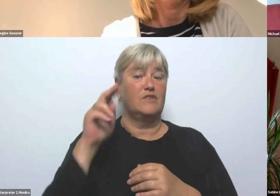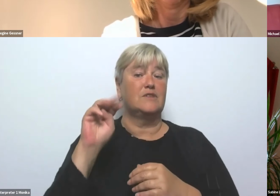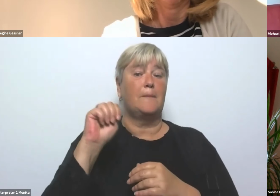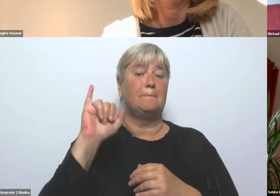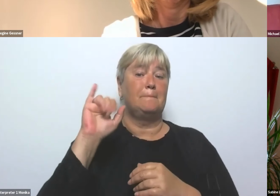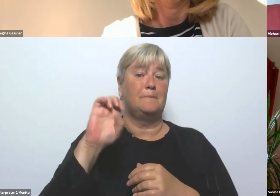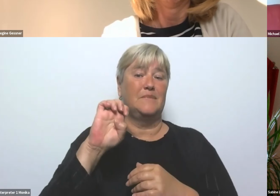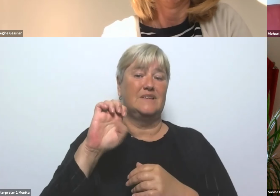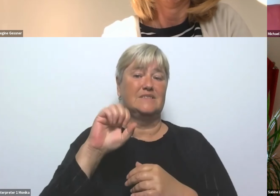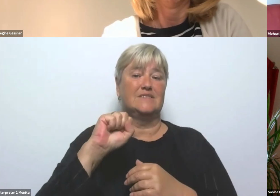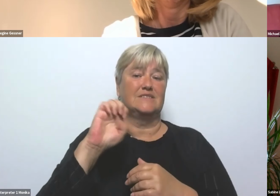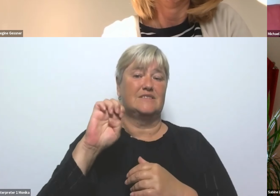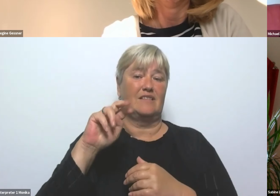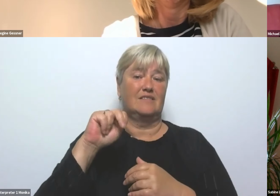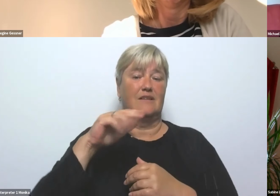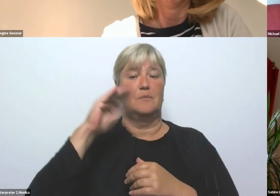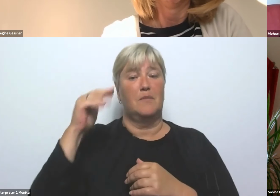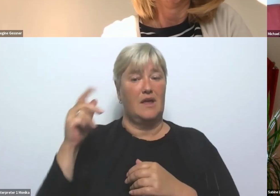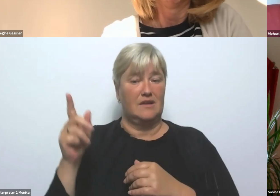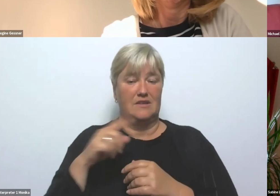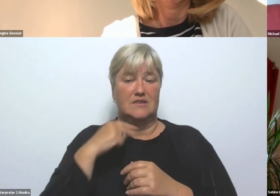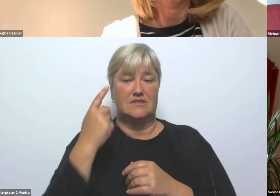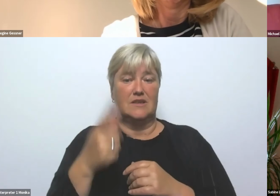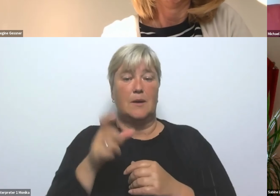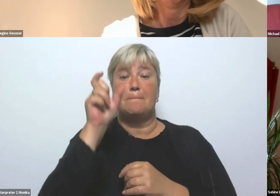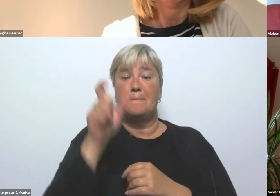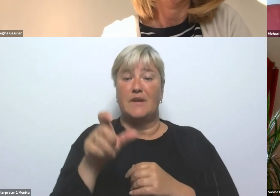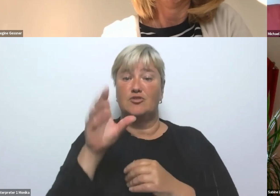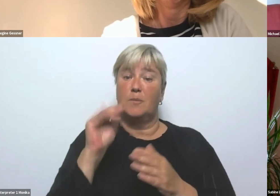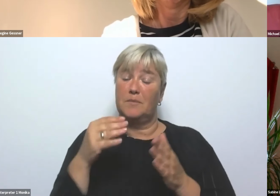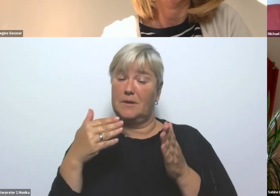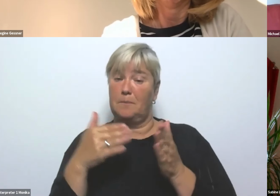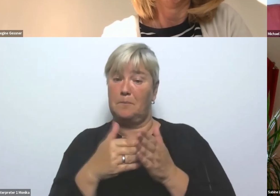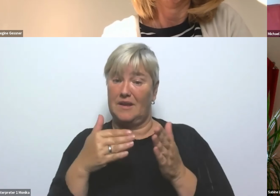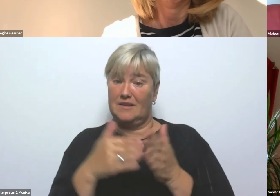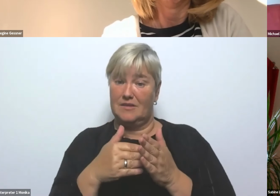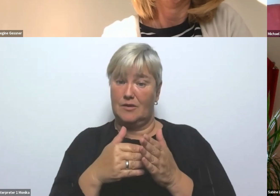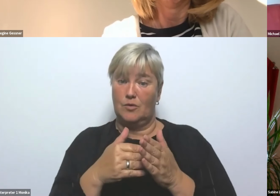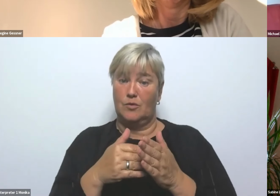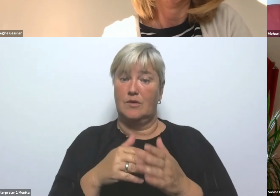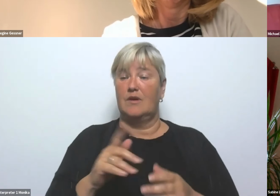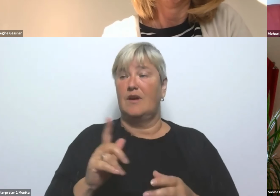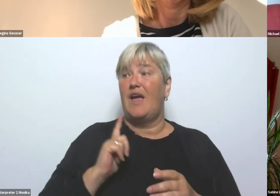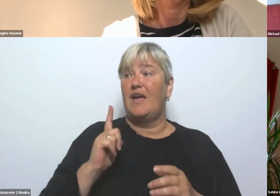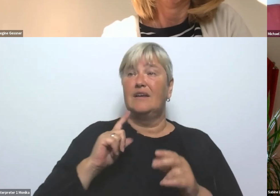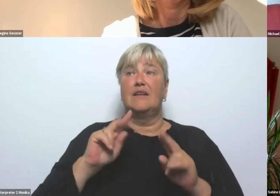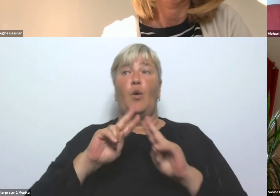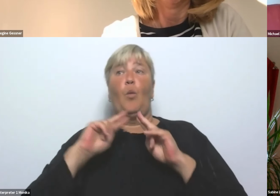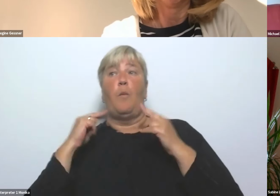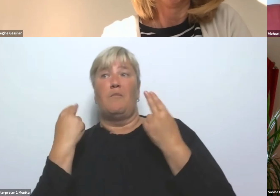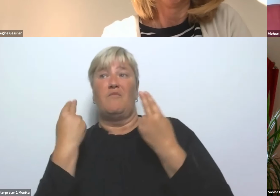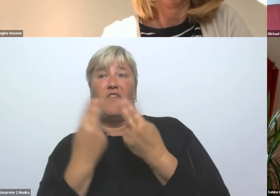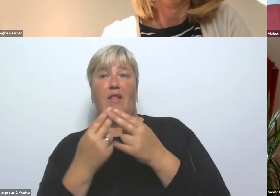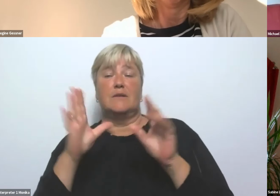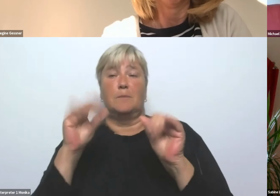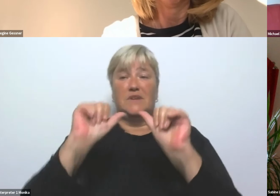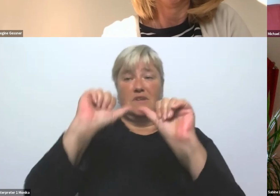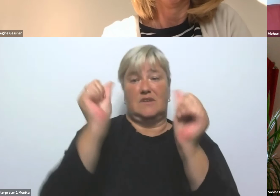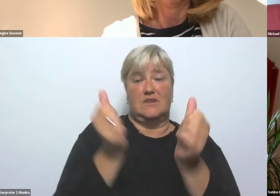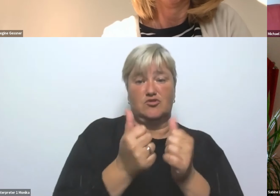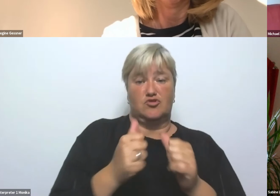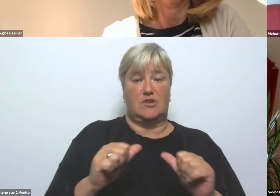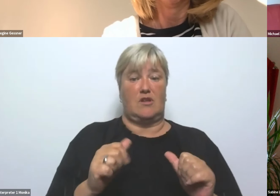gesagt hat, und das finde ich auch nochmal eine wichtige Sache, dass Menschen mit Behinderung auch hier nochmal die eigene Umwelt mitgestalten lernen dürfen oder man ihnen auch durch